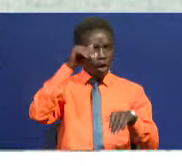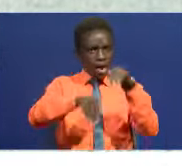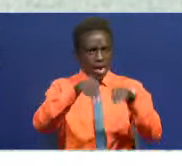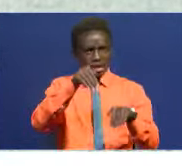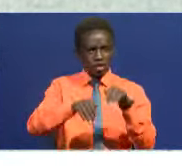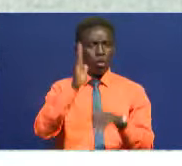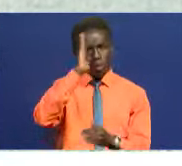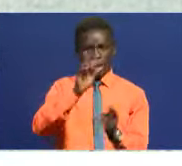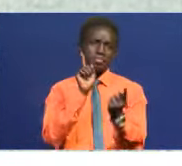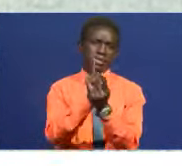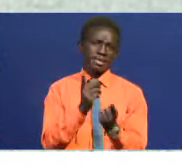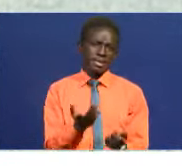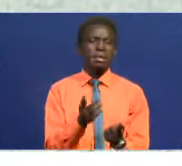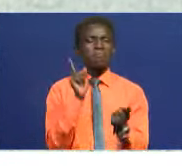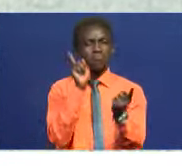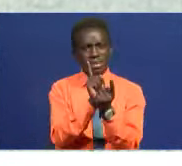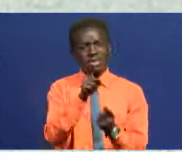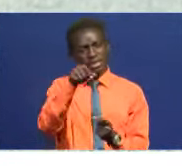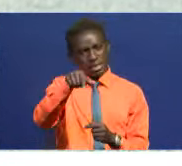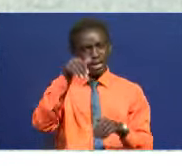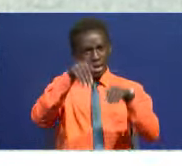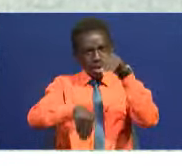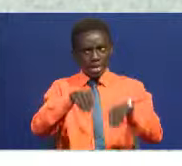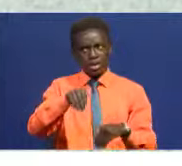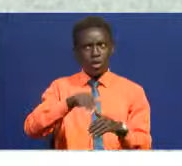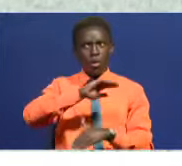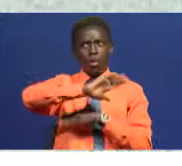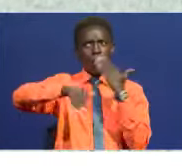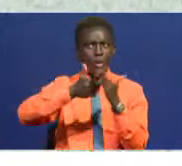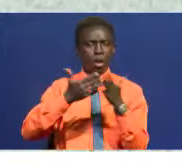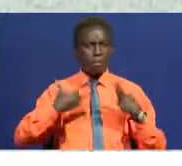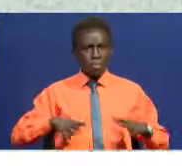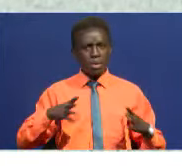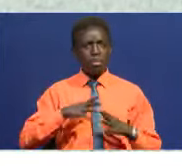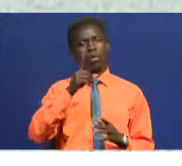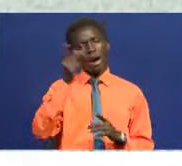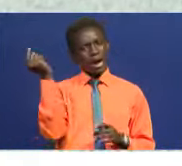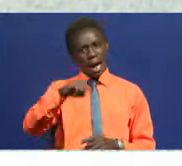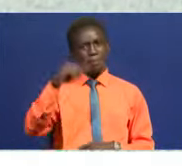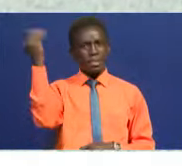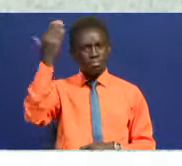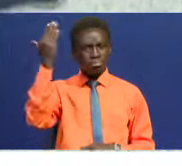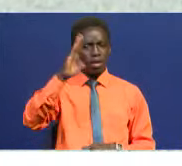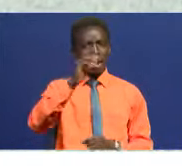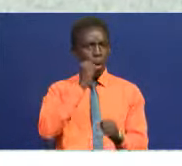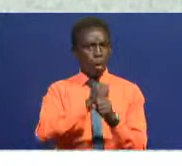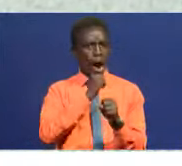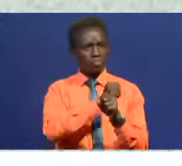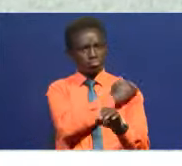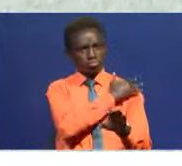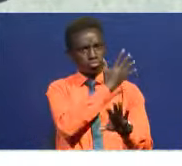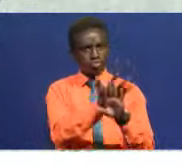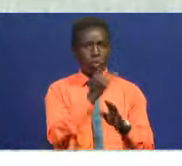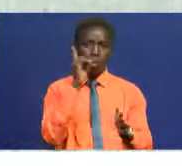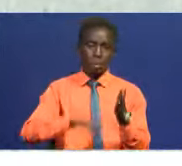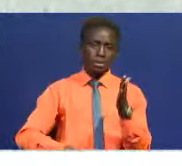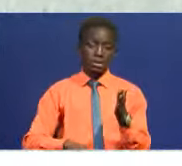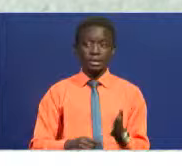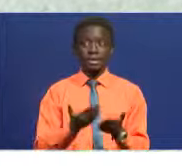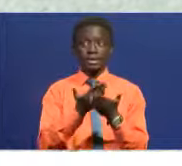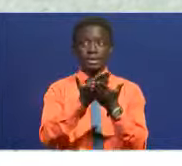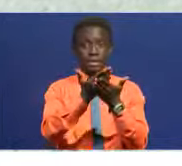sindio? Tutakutana kwa uchaguzi na kila mtu atakuja atandike kazi yake ile amefanya. Na nyinyi wananchi ni